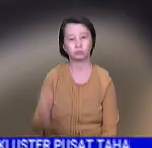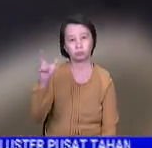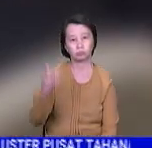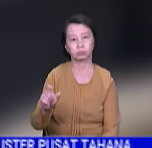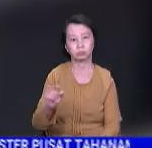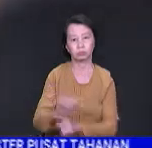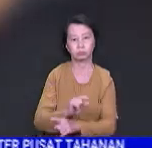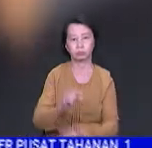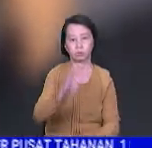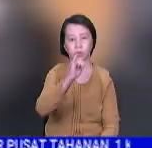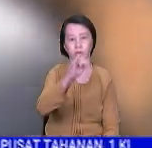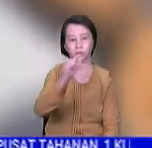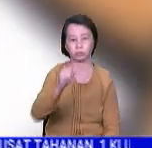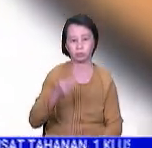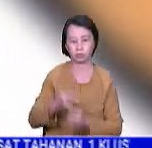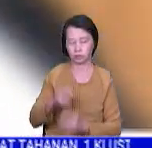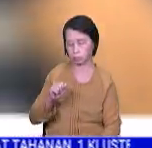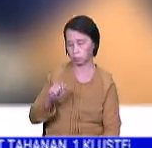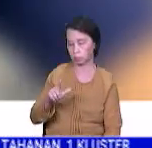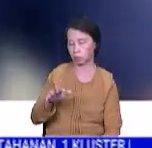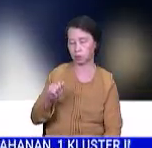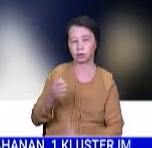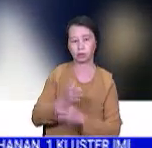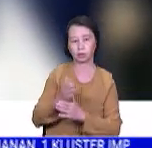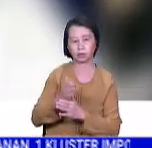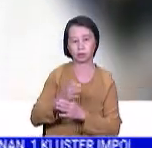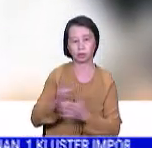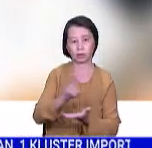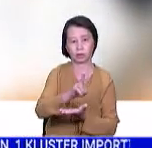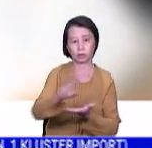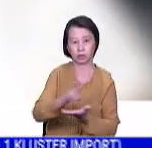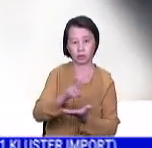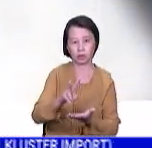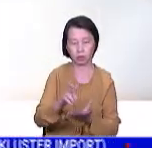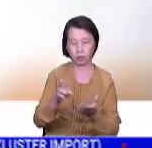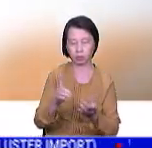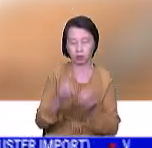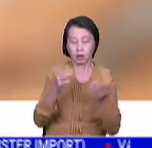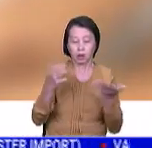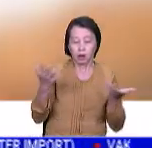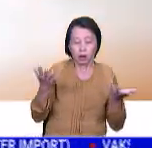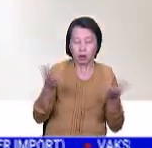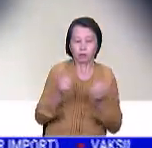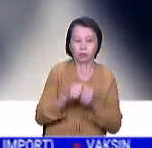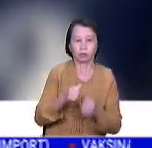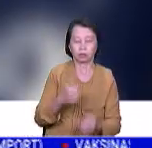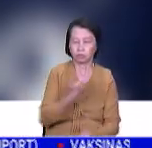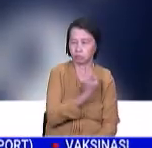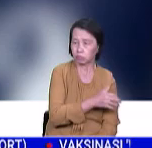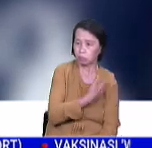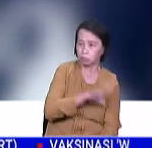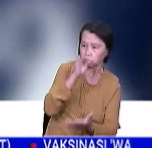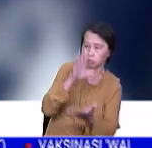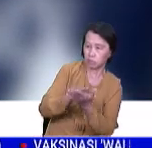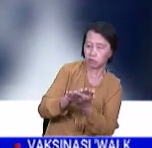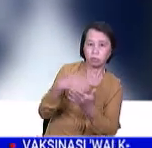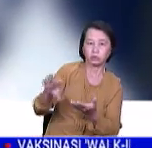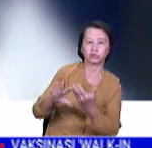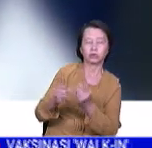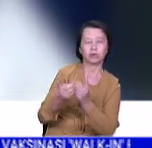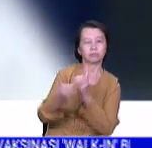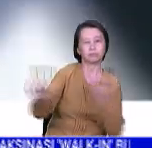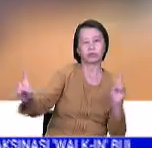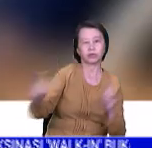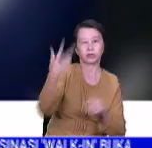Seorang pengguna Instagram, Alia Nur Syafira, telah berkongsi video bertemu secara tidak sengaja dengan bekas suaminya yang sudah berpisah sejak